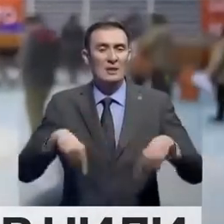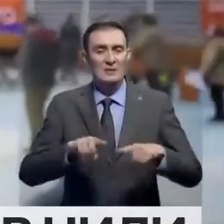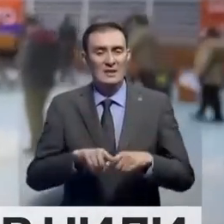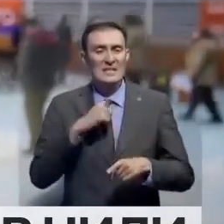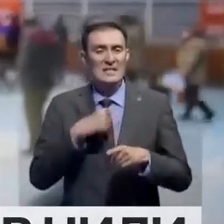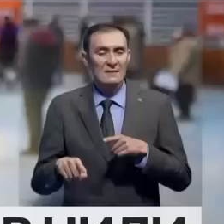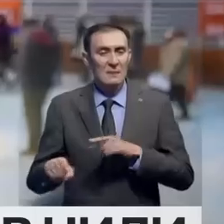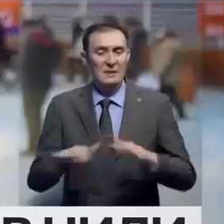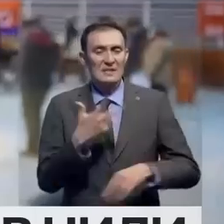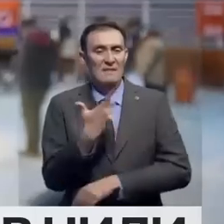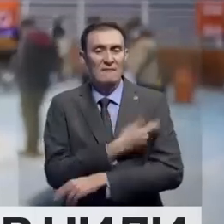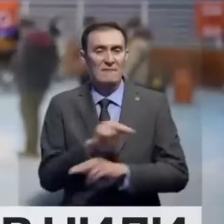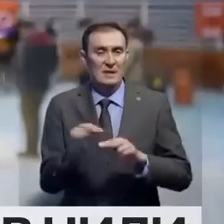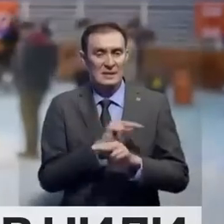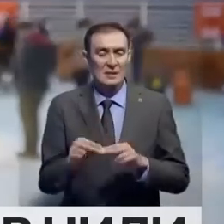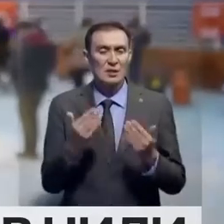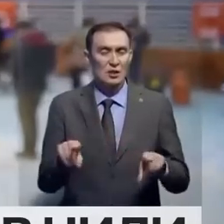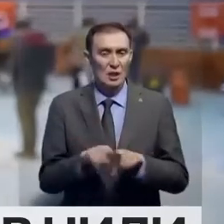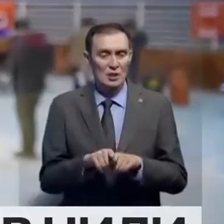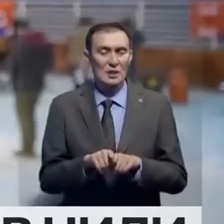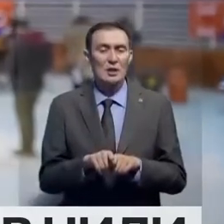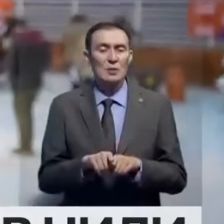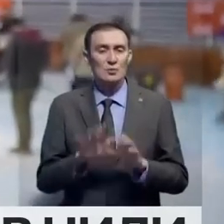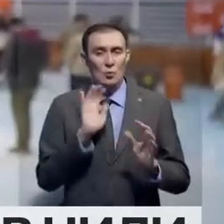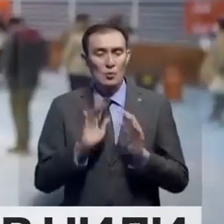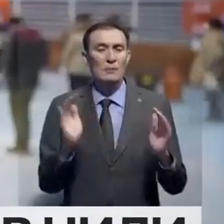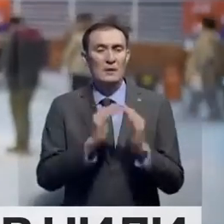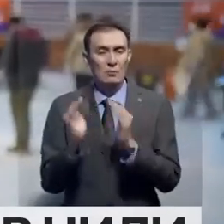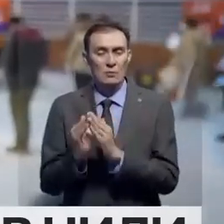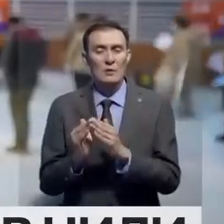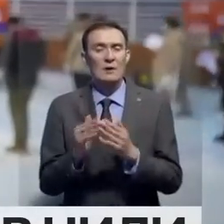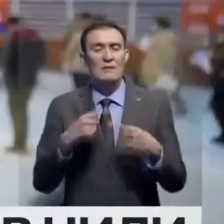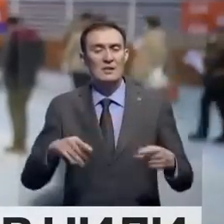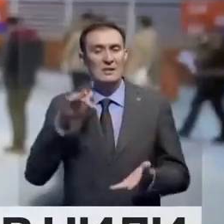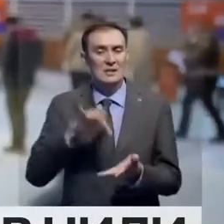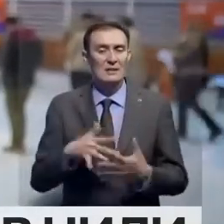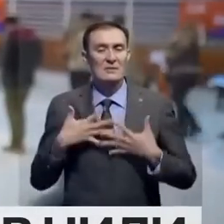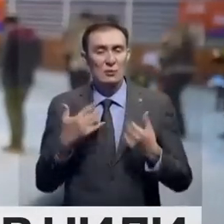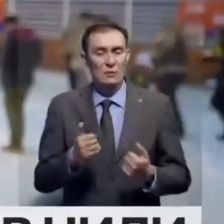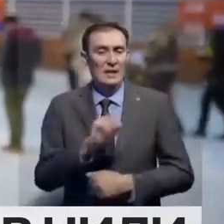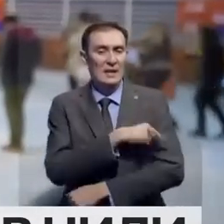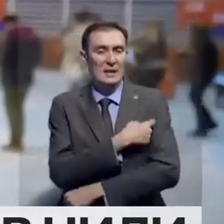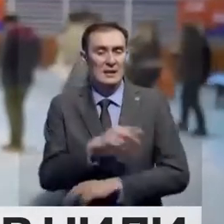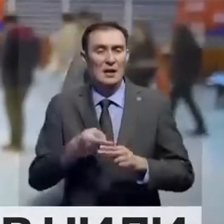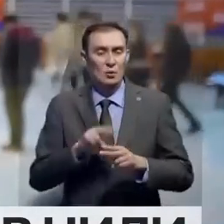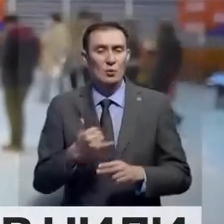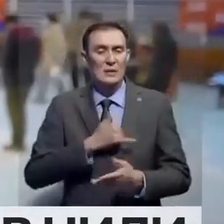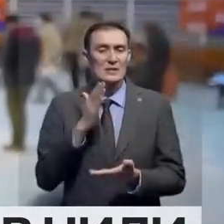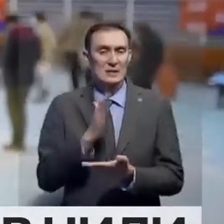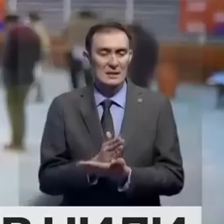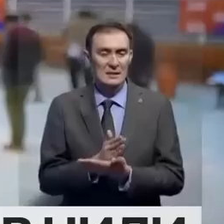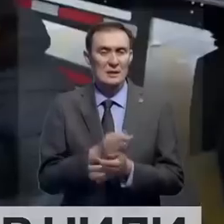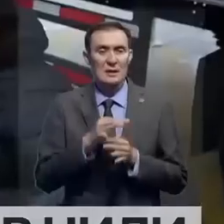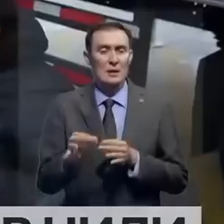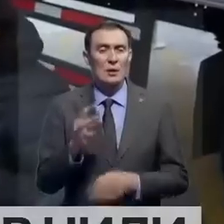интенсивный процесс вакцинации который также сопровождается уходом на дому в различных центрах семейных здоровья и клиниках которые у нас есть кому